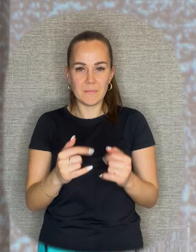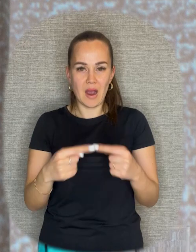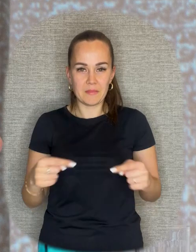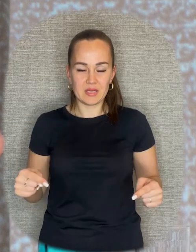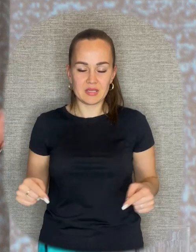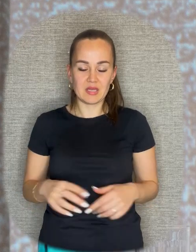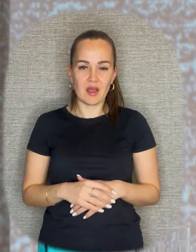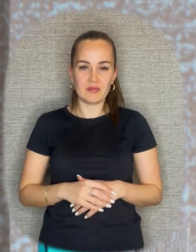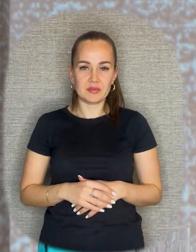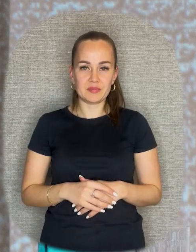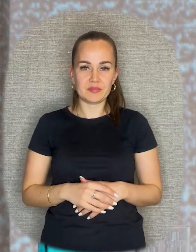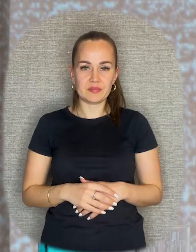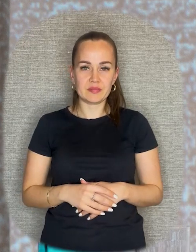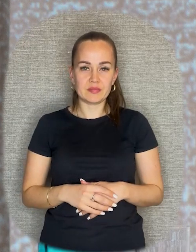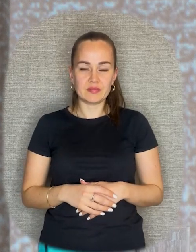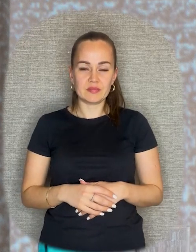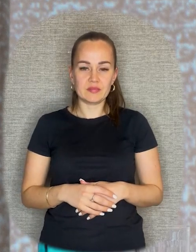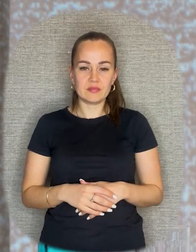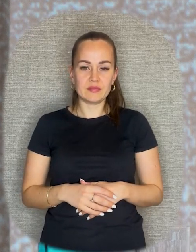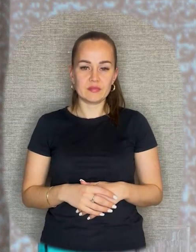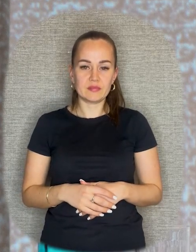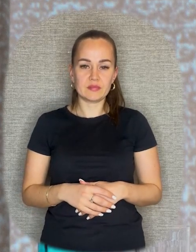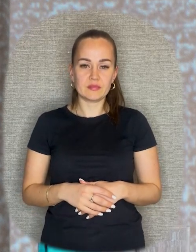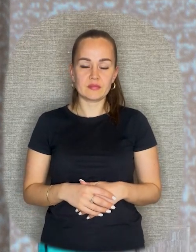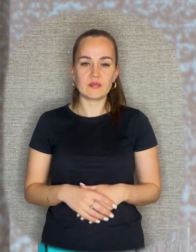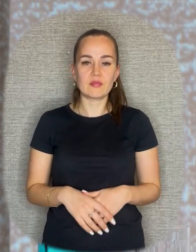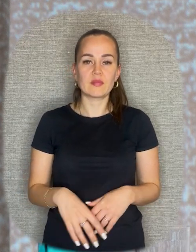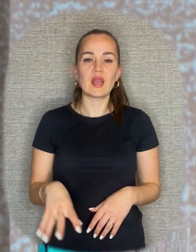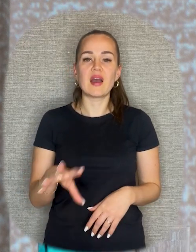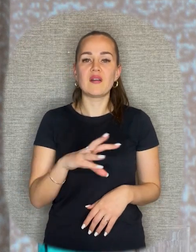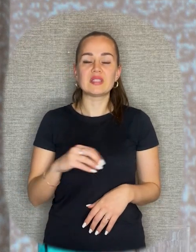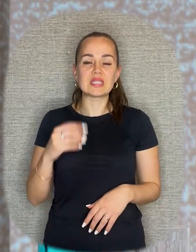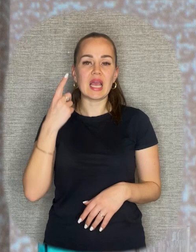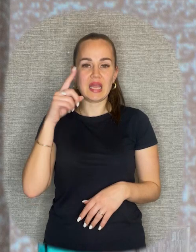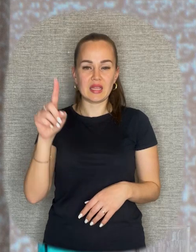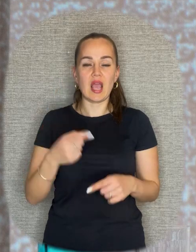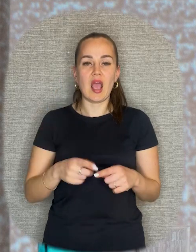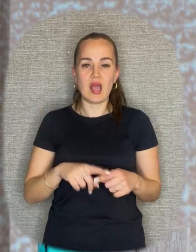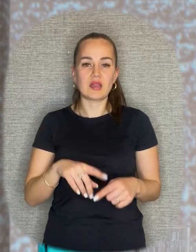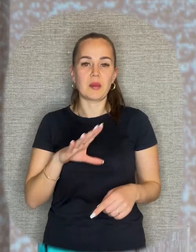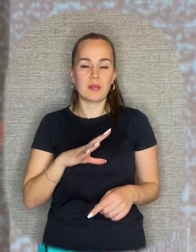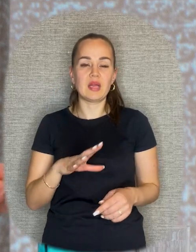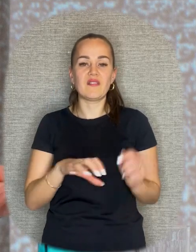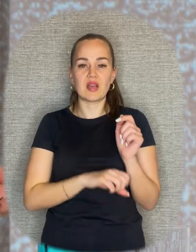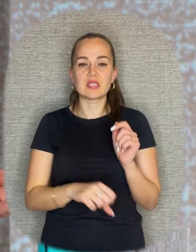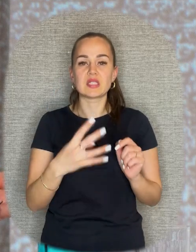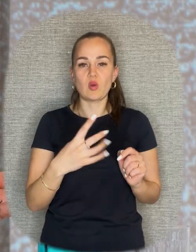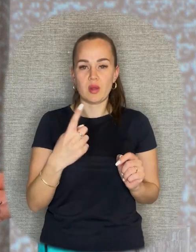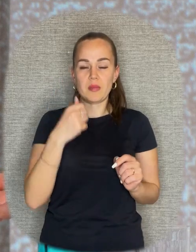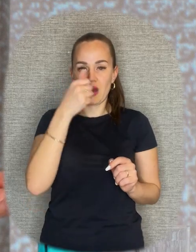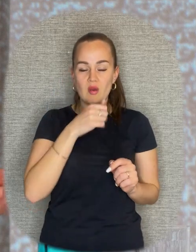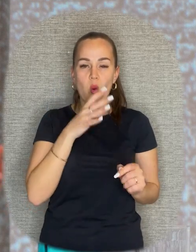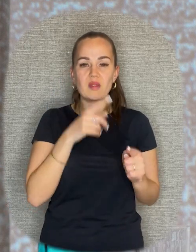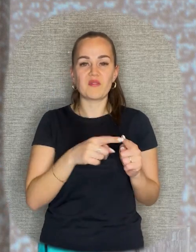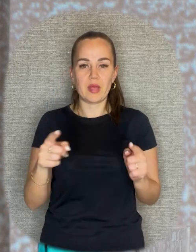памятников задуманная Александром Сергеевичем никольским но по сути её продолжение можем считать например зей пояс